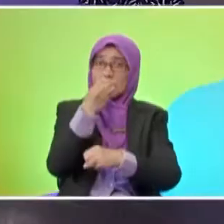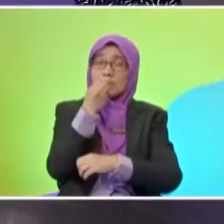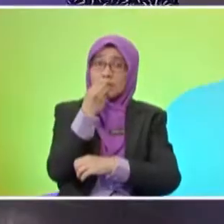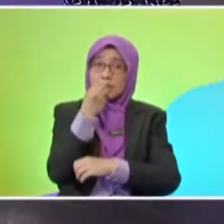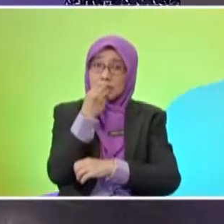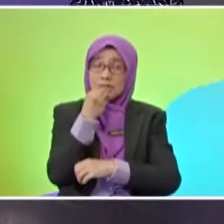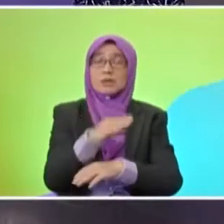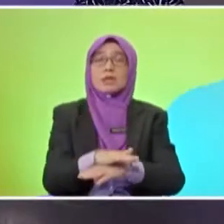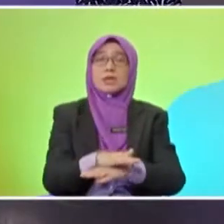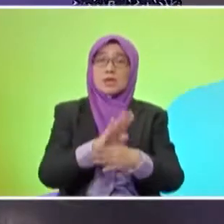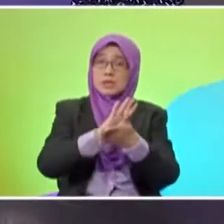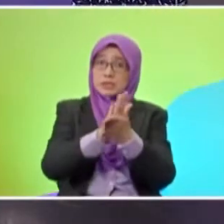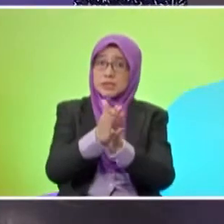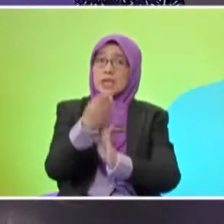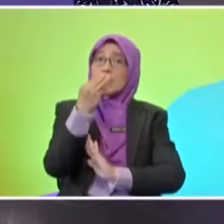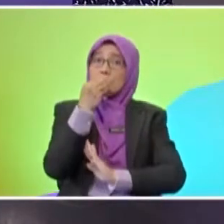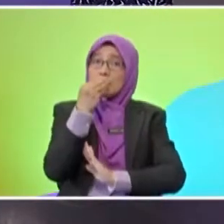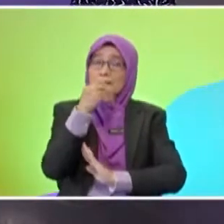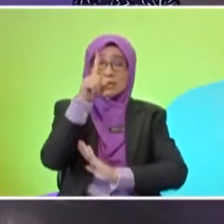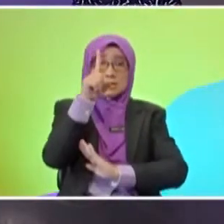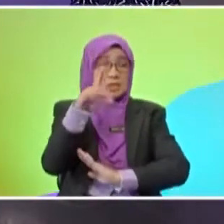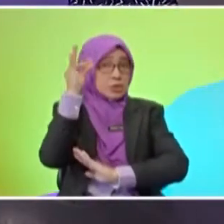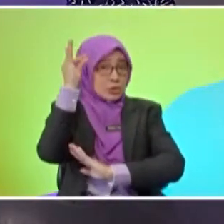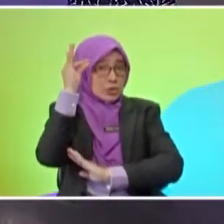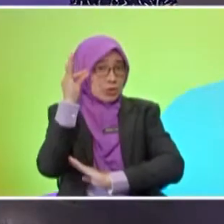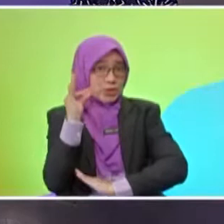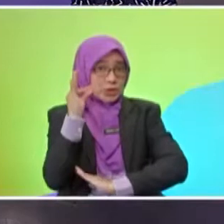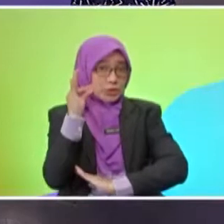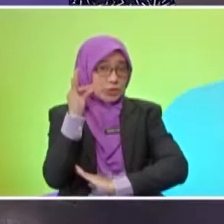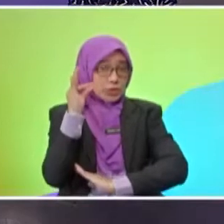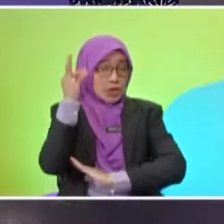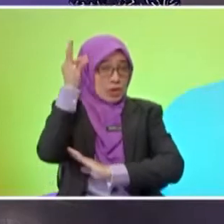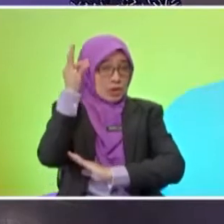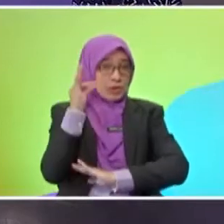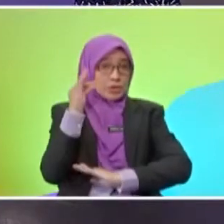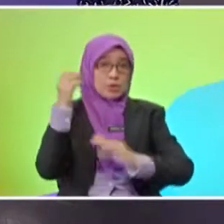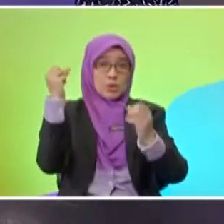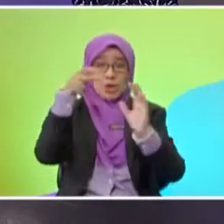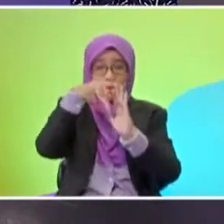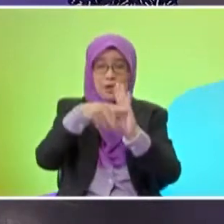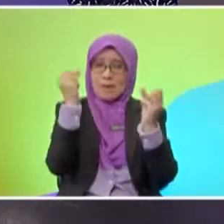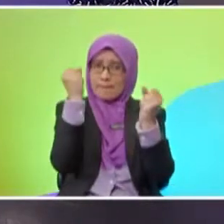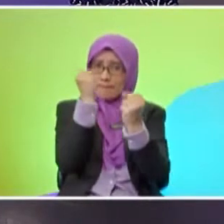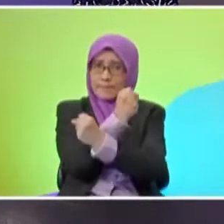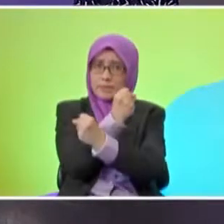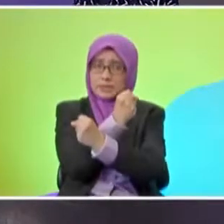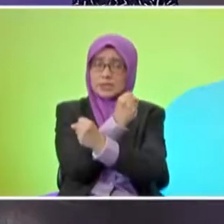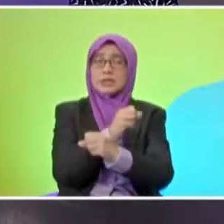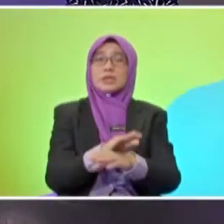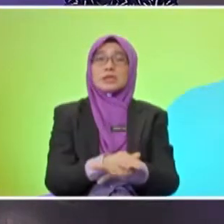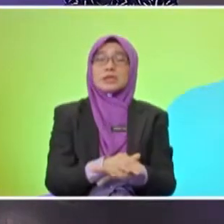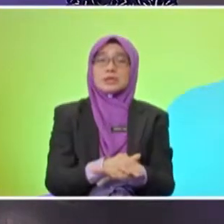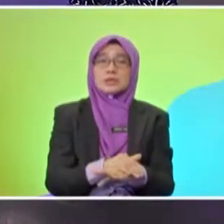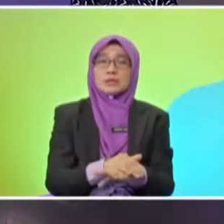satu faktor persaingan antara spesies aja jujur Oke betul ini